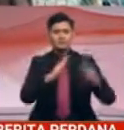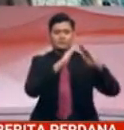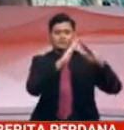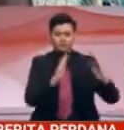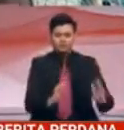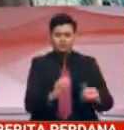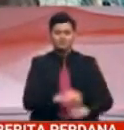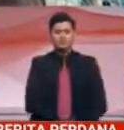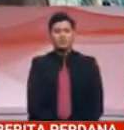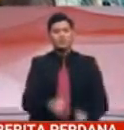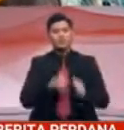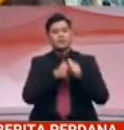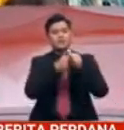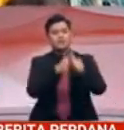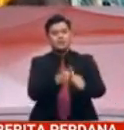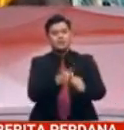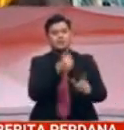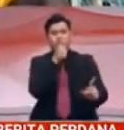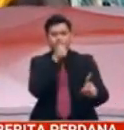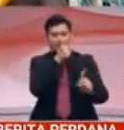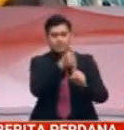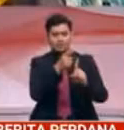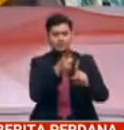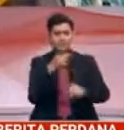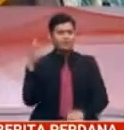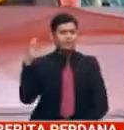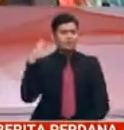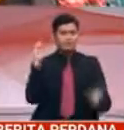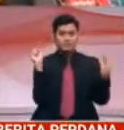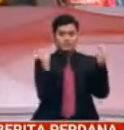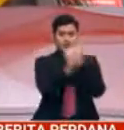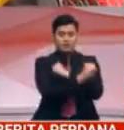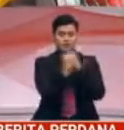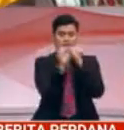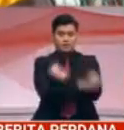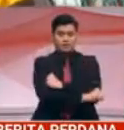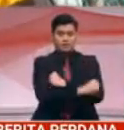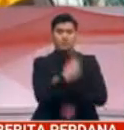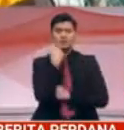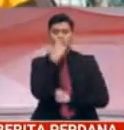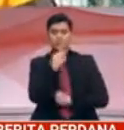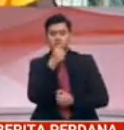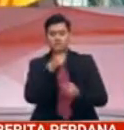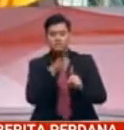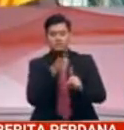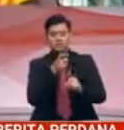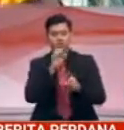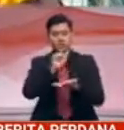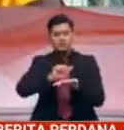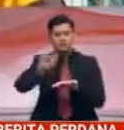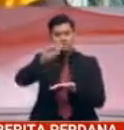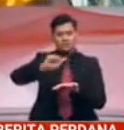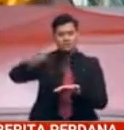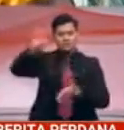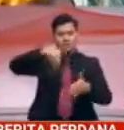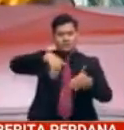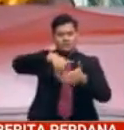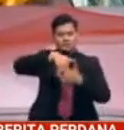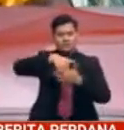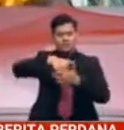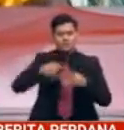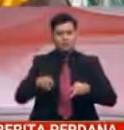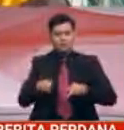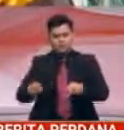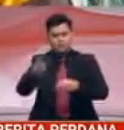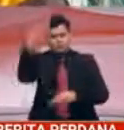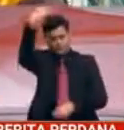kepada arahan daripada coach, dia cabar budak-budak dalam akademi Tunas Hulu Selangor ni untuk buat juggling. Tapi